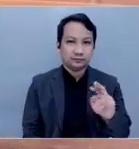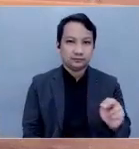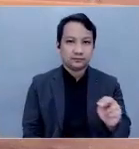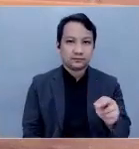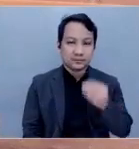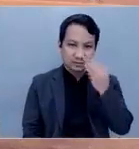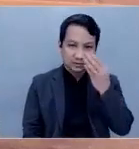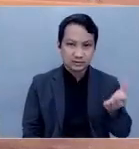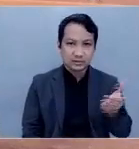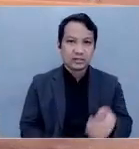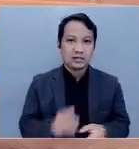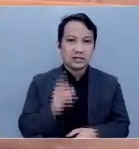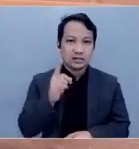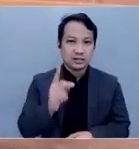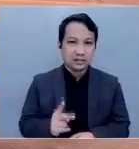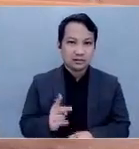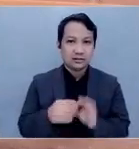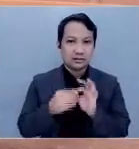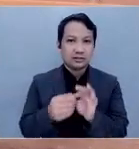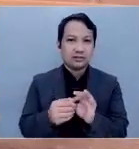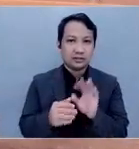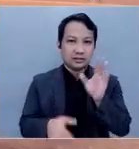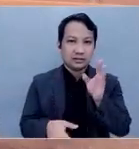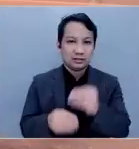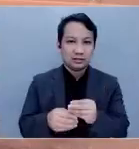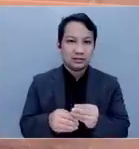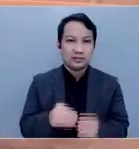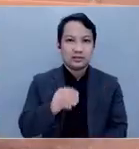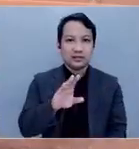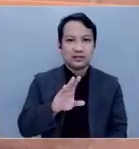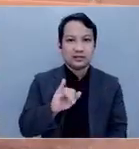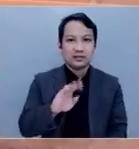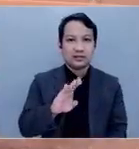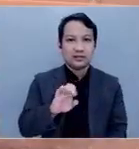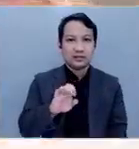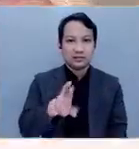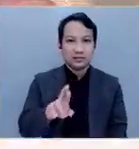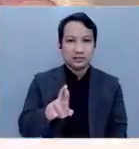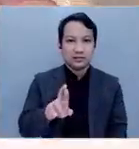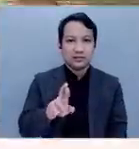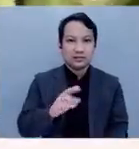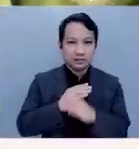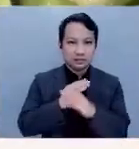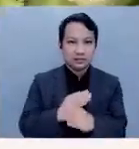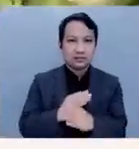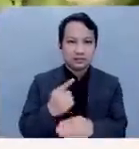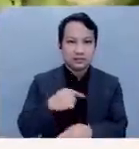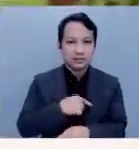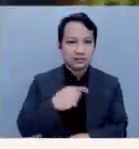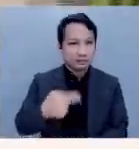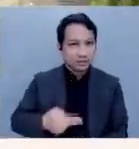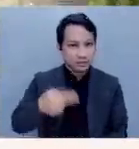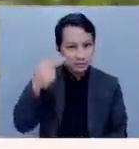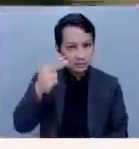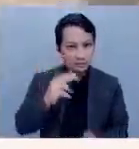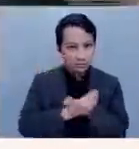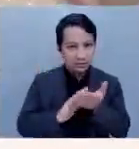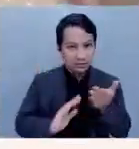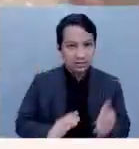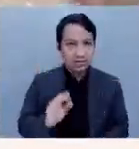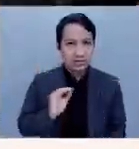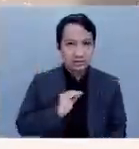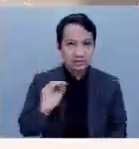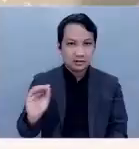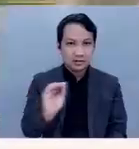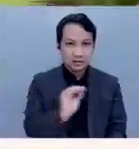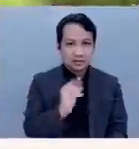na. So, yung fiber natin, makakatulong yan para mag-iwasan natin ang ating high blood pressure at syempre